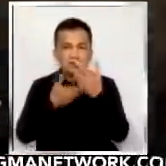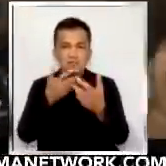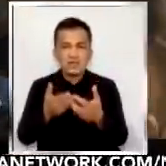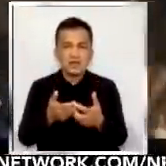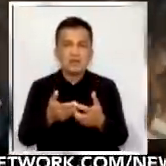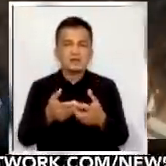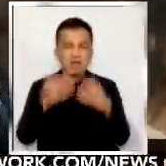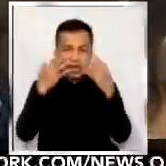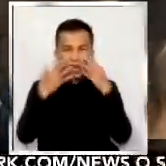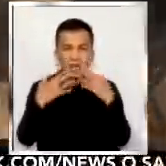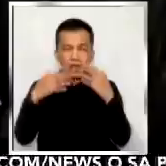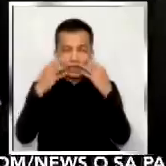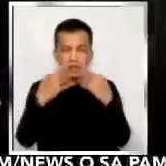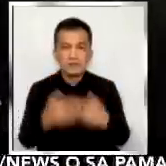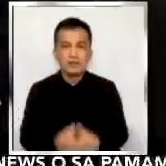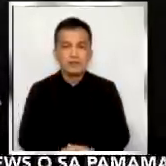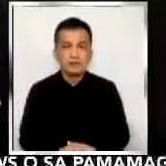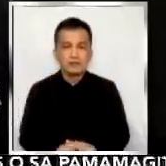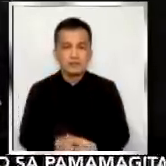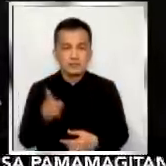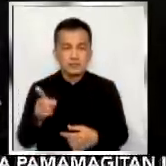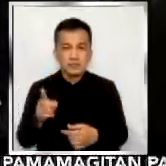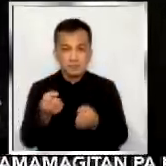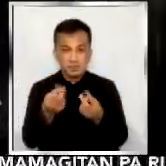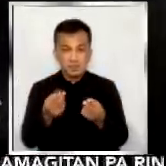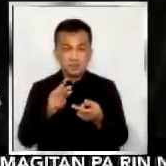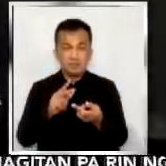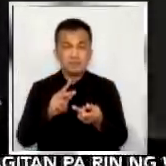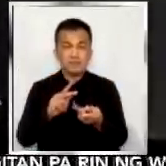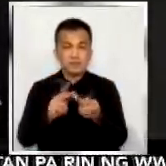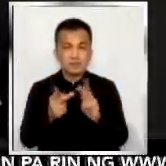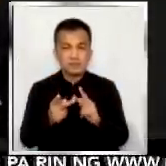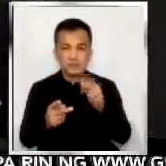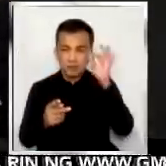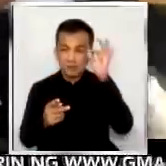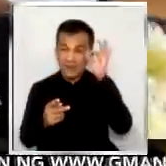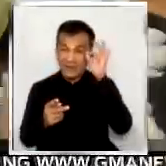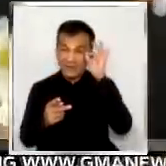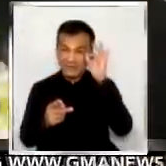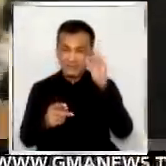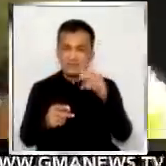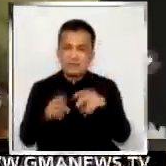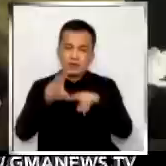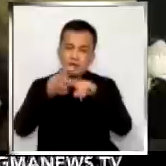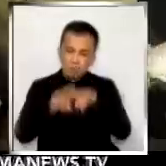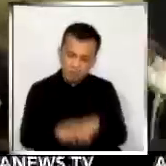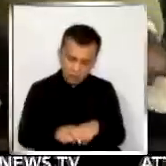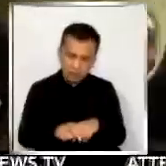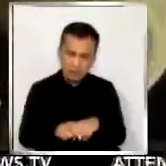Ang live-in partner ni Frank, napaupo na lang sa silya habang ibinababa ang kabaon.